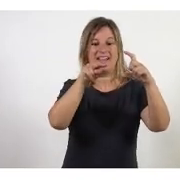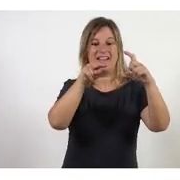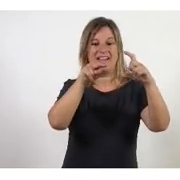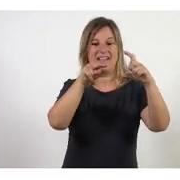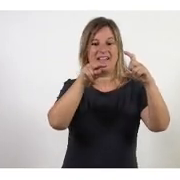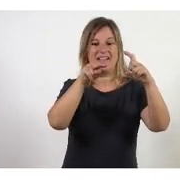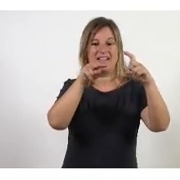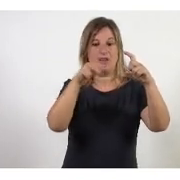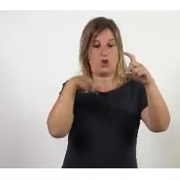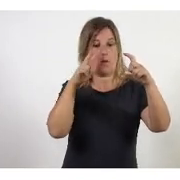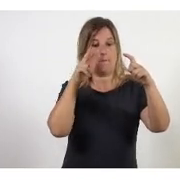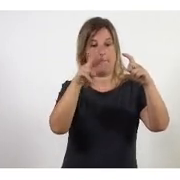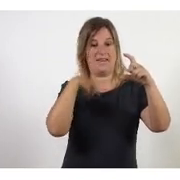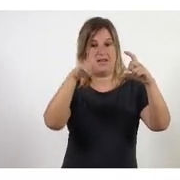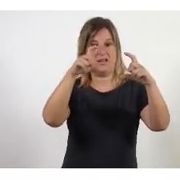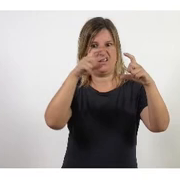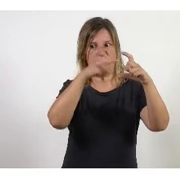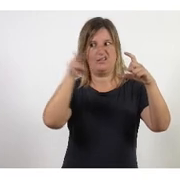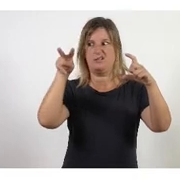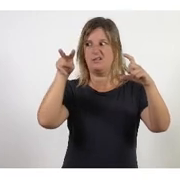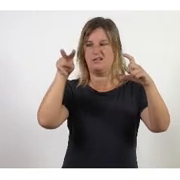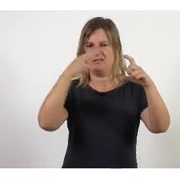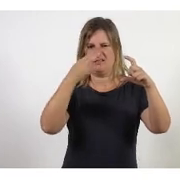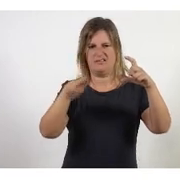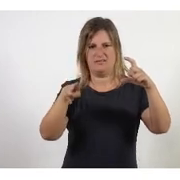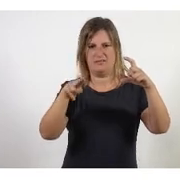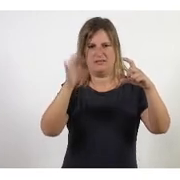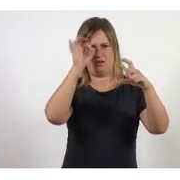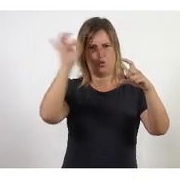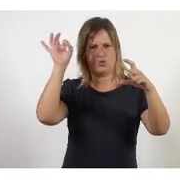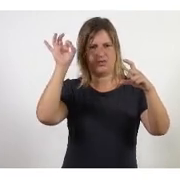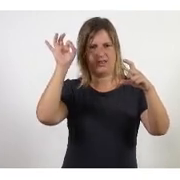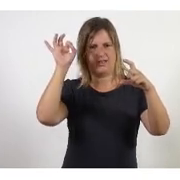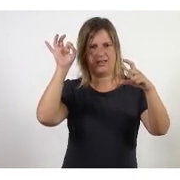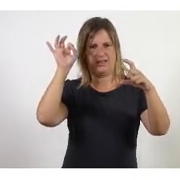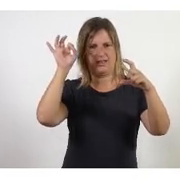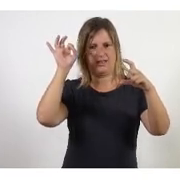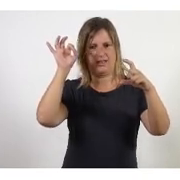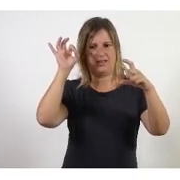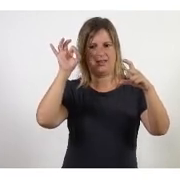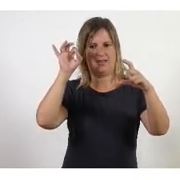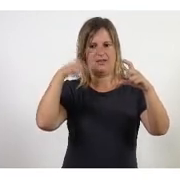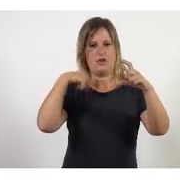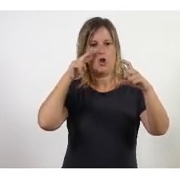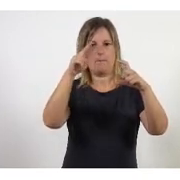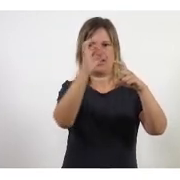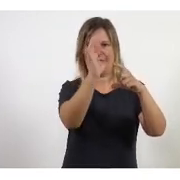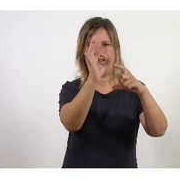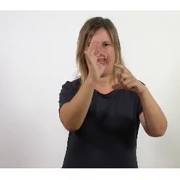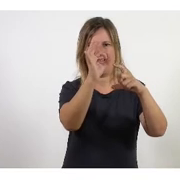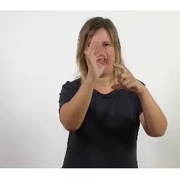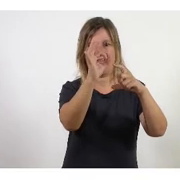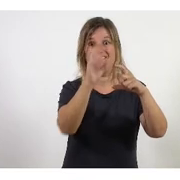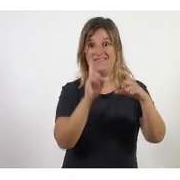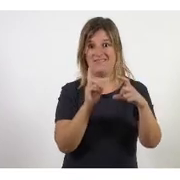la pantalla del meu ordinador. Veieu quin efecte més raro fa? Perquè estic com mirant de costat. En canvi, si miro la pantalla, us estic interpel·lant. Doncs amb els